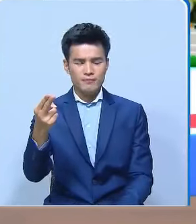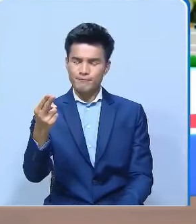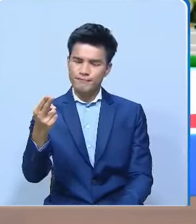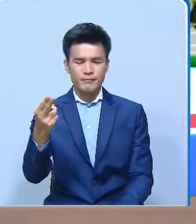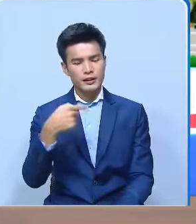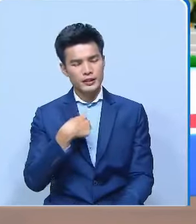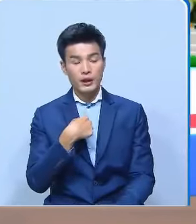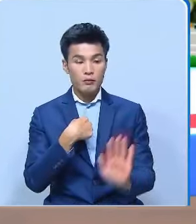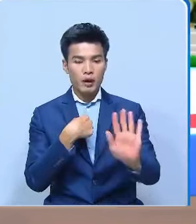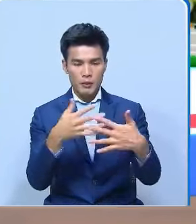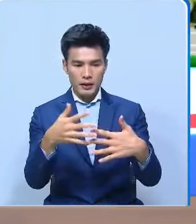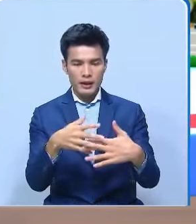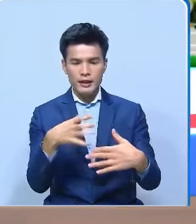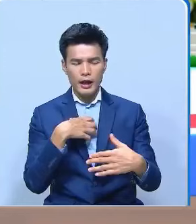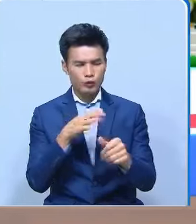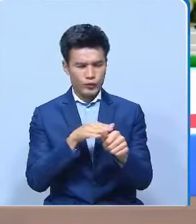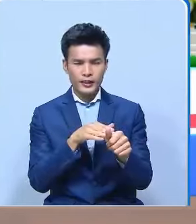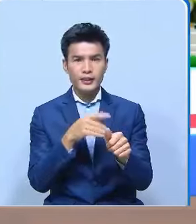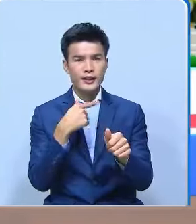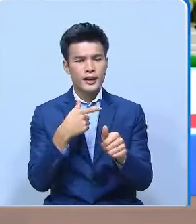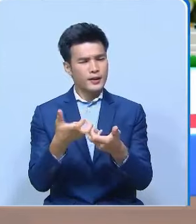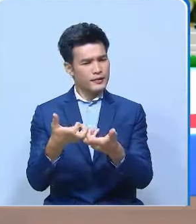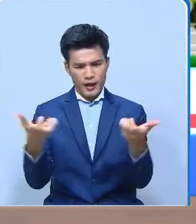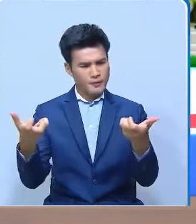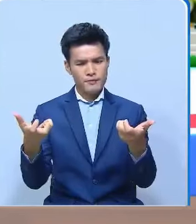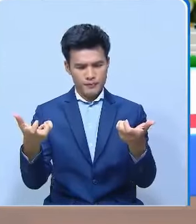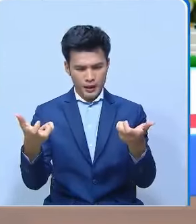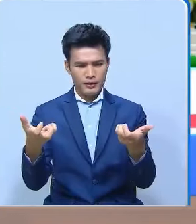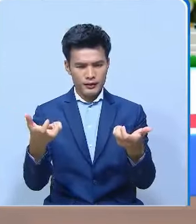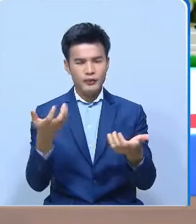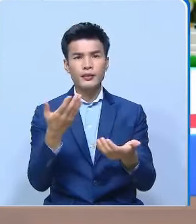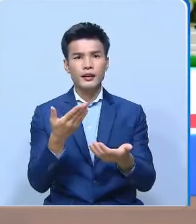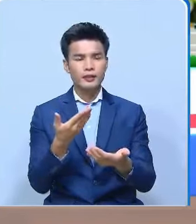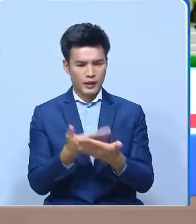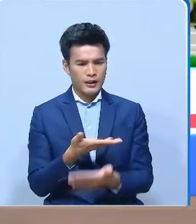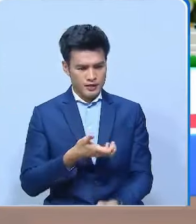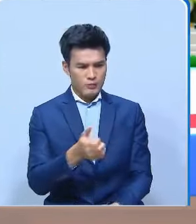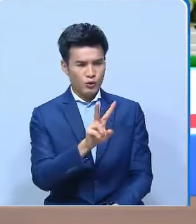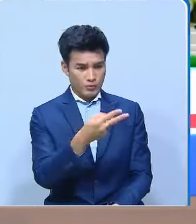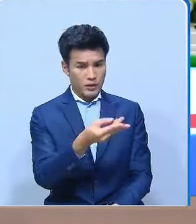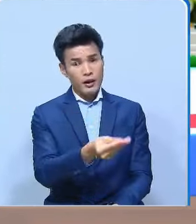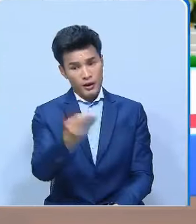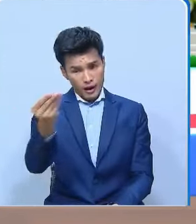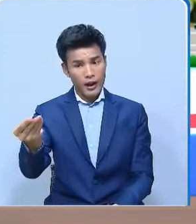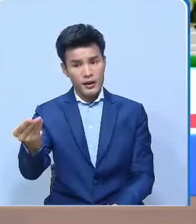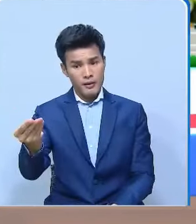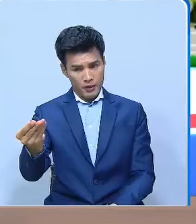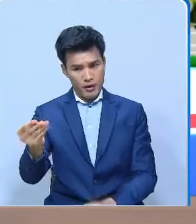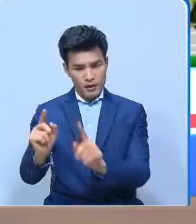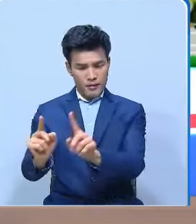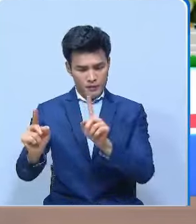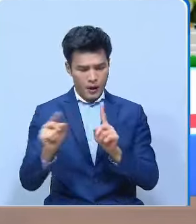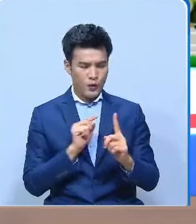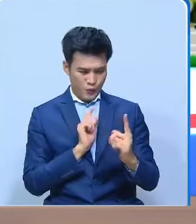อ้หนุ่มก็บอกว่าอยากจะแบบสงสารเขาอะอยากให้เขาหลุดพ้นพันธนาการตรงนั้นมาสักทีให้เขายืมเงินไป 20,000 หลังจากนั้นชีวิตไม่มีความสุขเลย